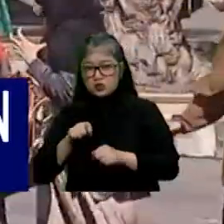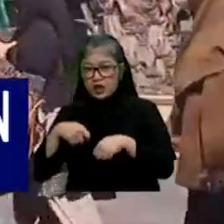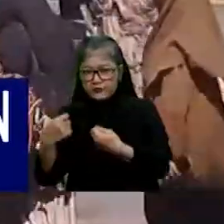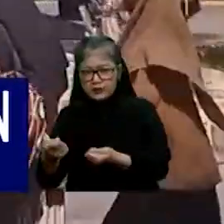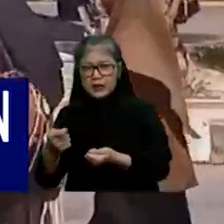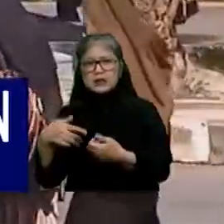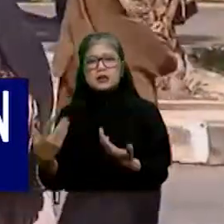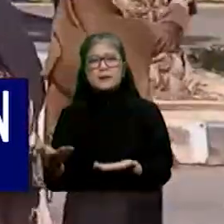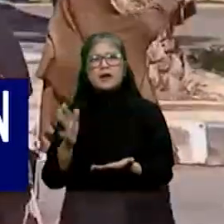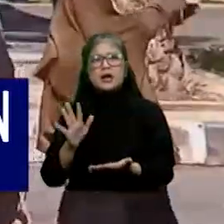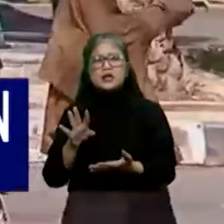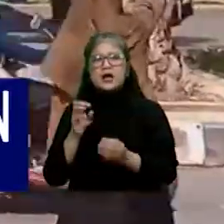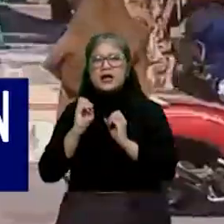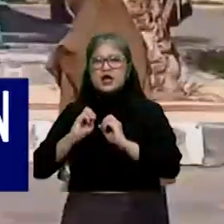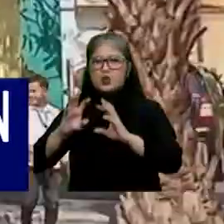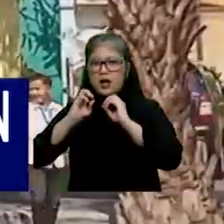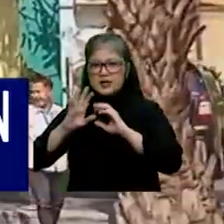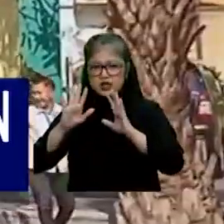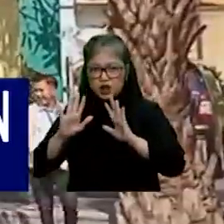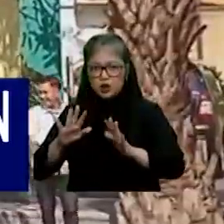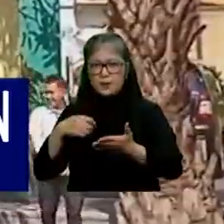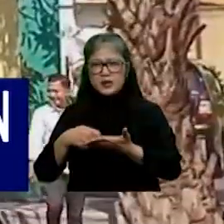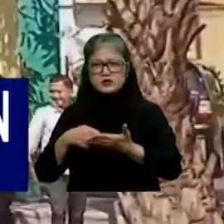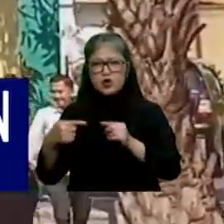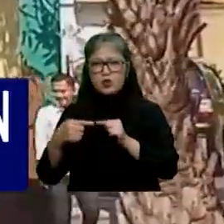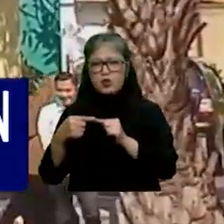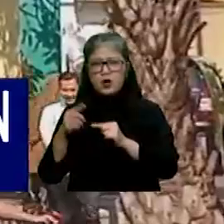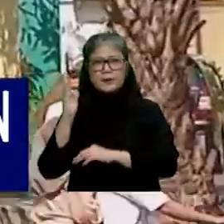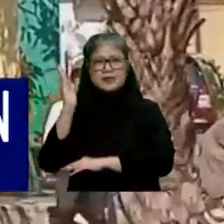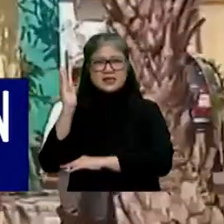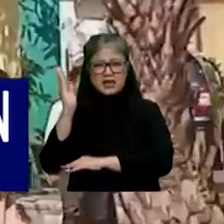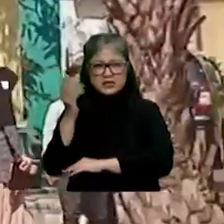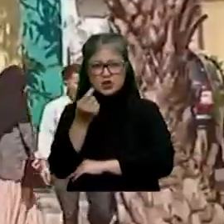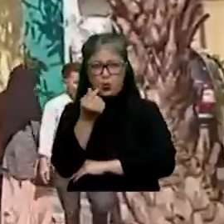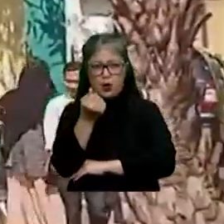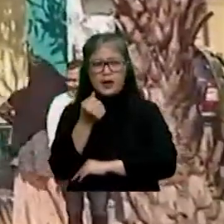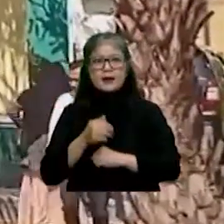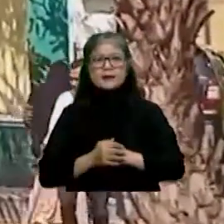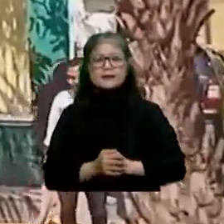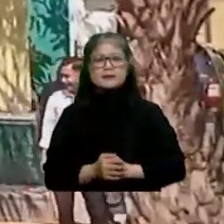pinjaman online namun hanya untuk mengedukasi mahasiswa terkait literasi keuangan